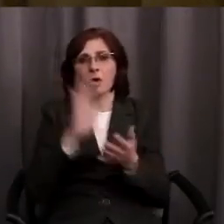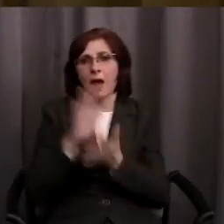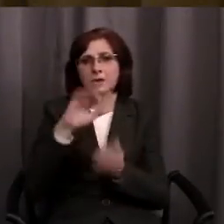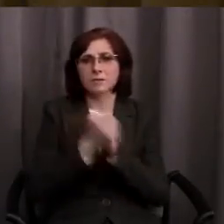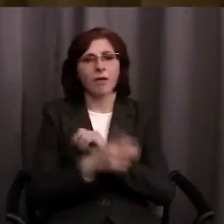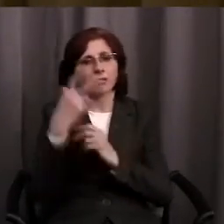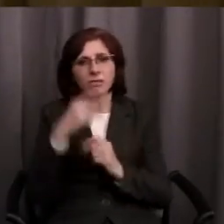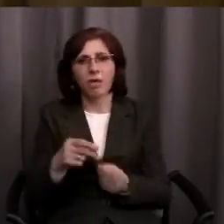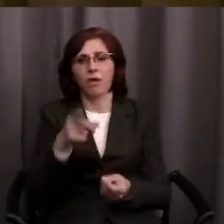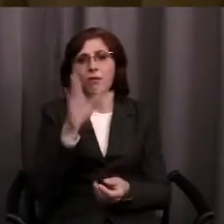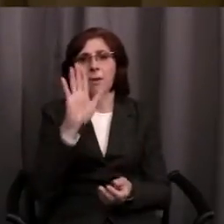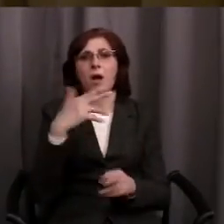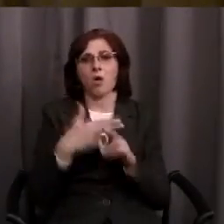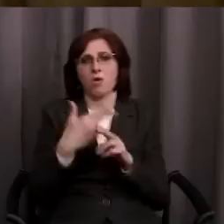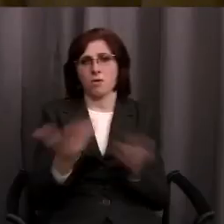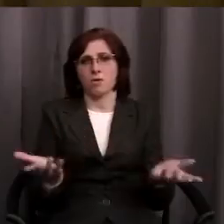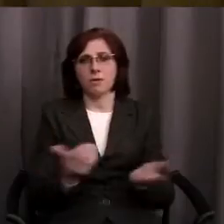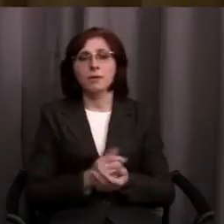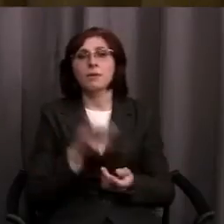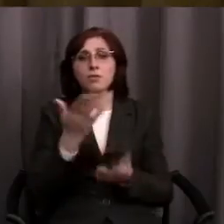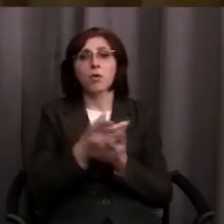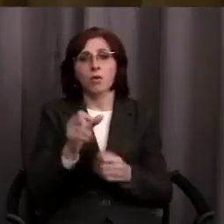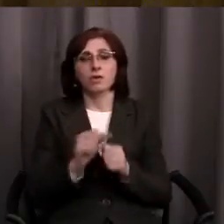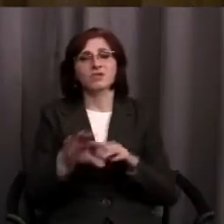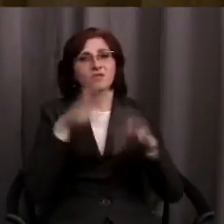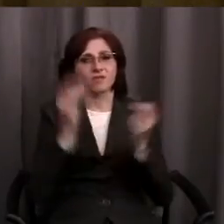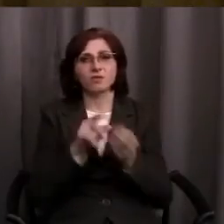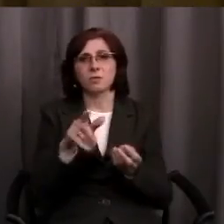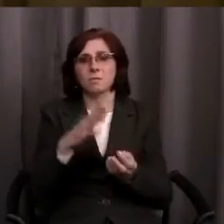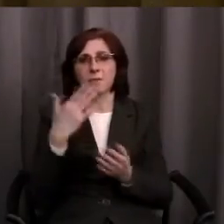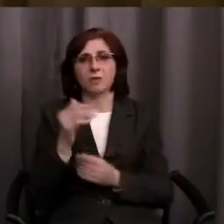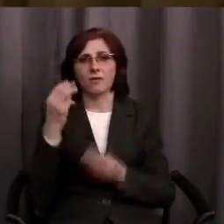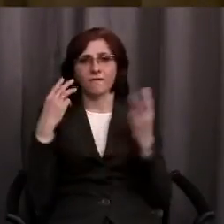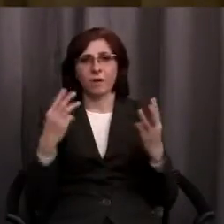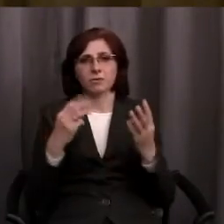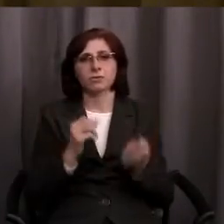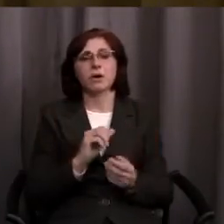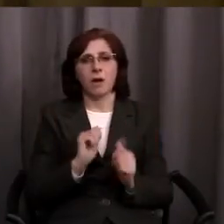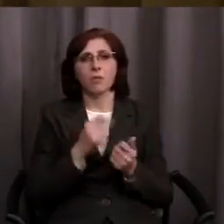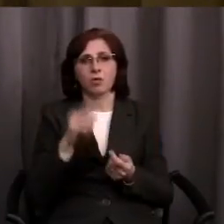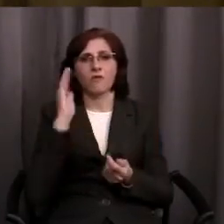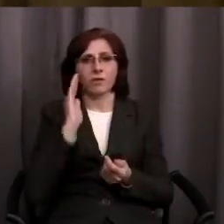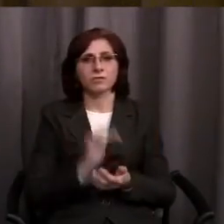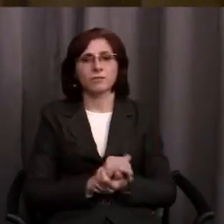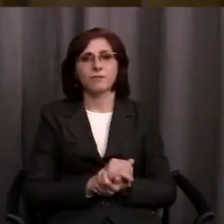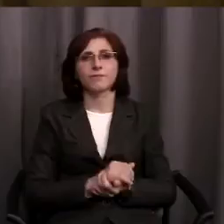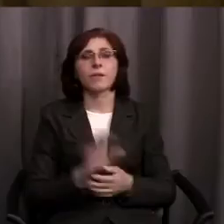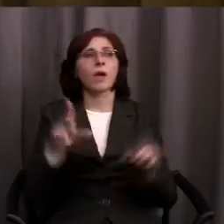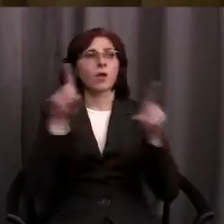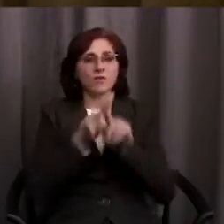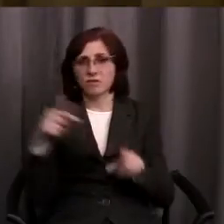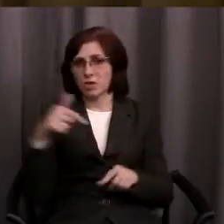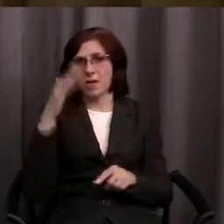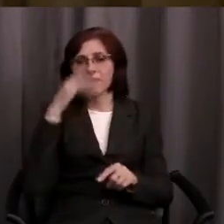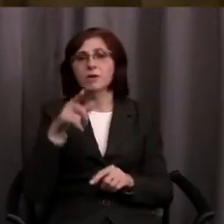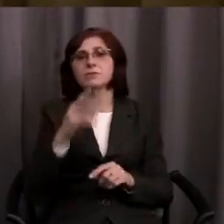charakteru, tylko chorobą. I to jest wszystko bardzo, bardzo ważne, żeby ludzi. Również trzeba